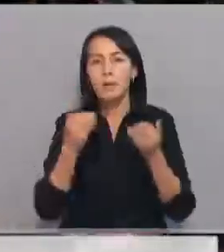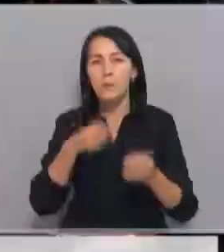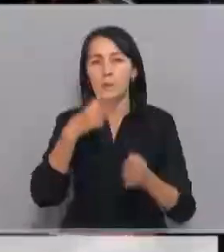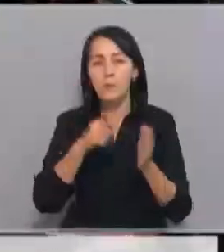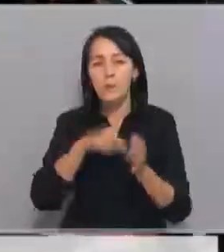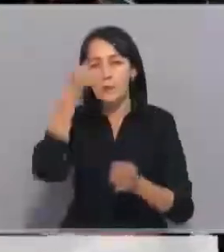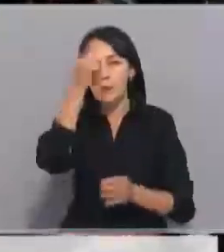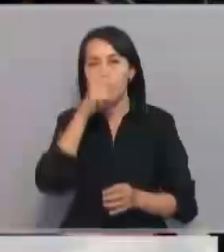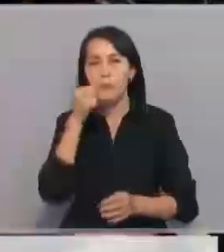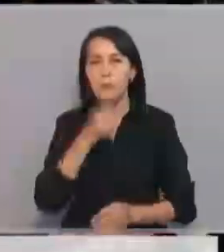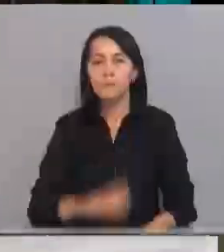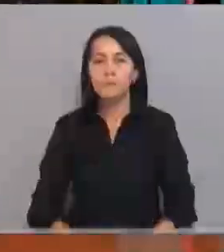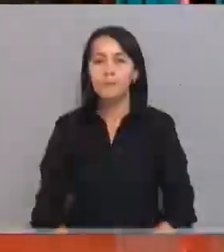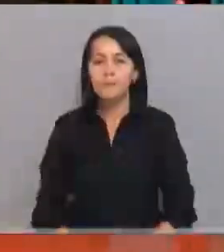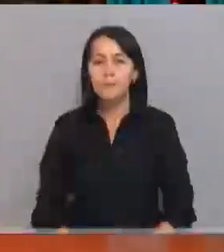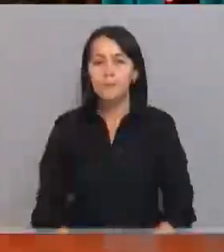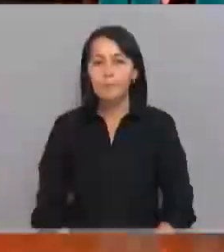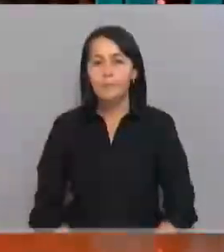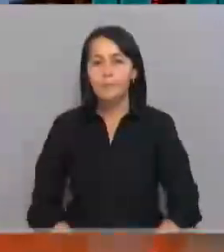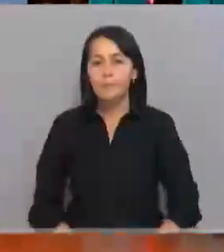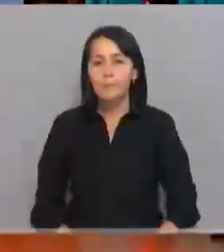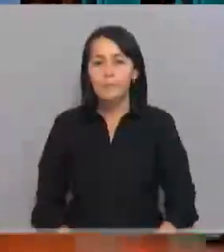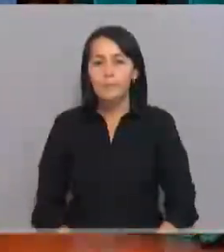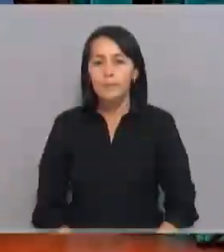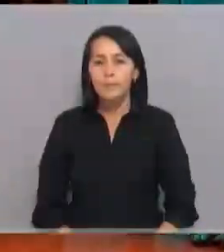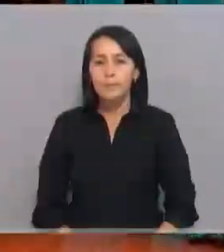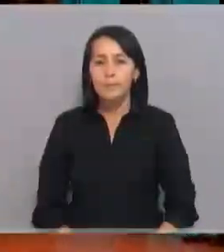биыл 27 жыл толып отыр. Гүлжауһар Ахметқызы, Нұркен Жалпиев, жаңалықтар.